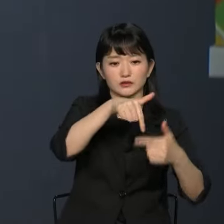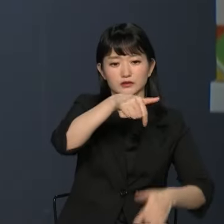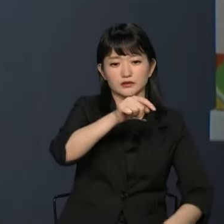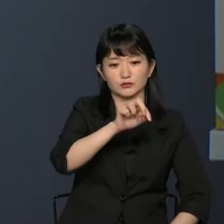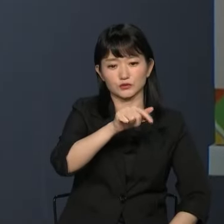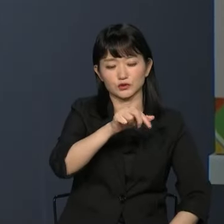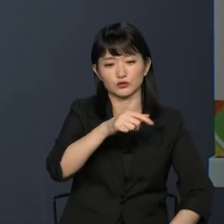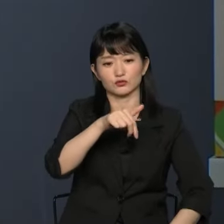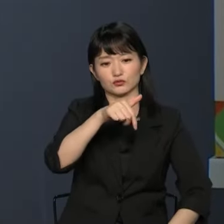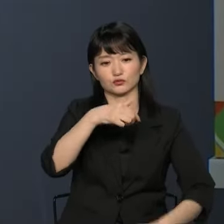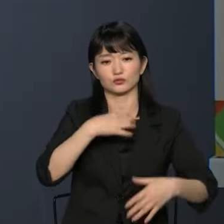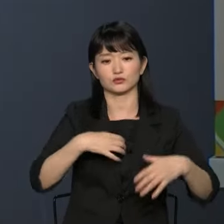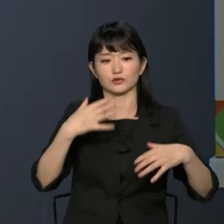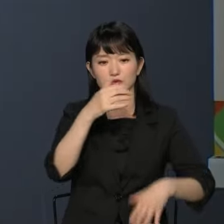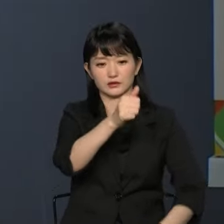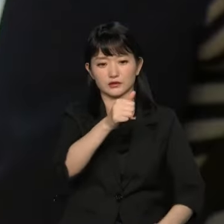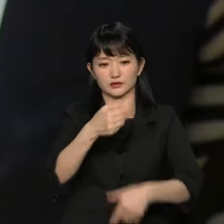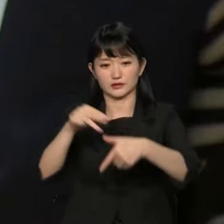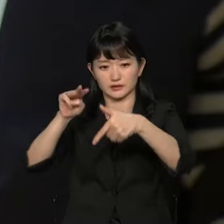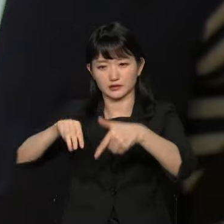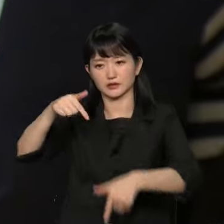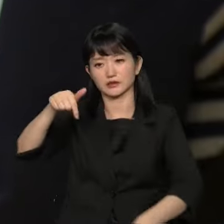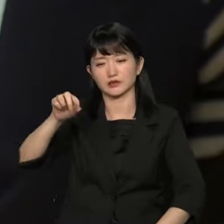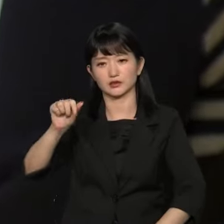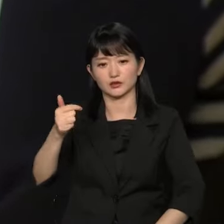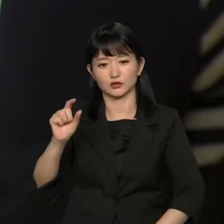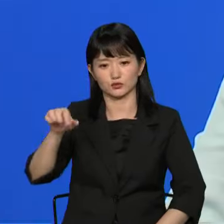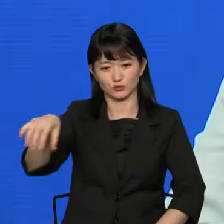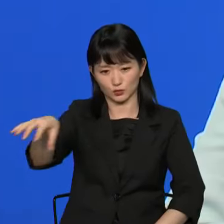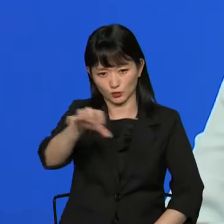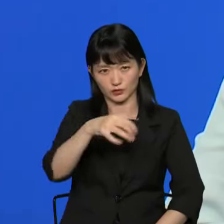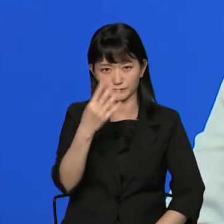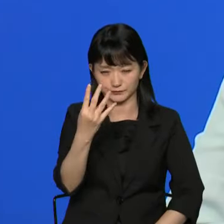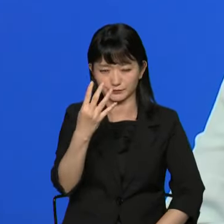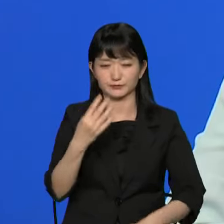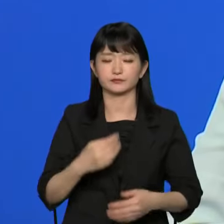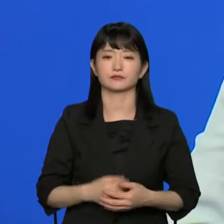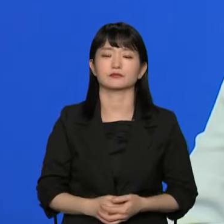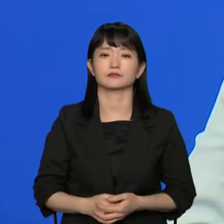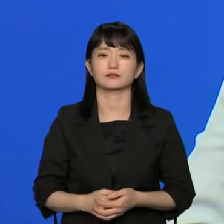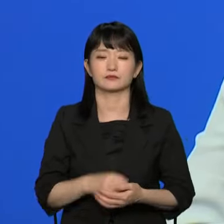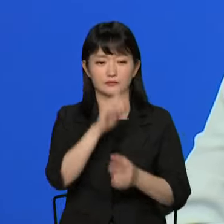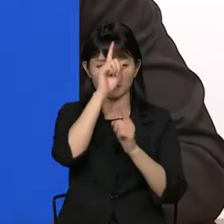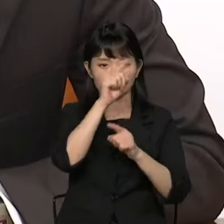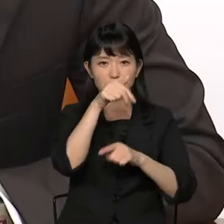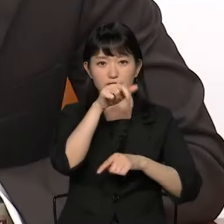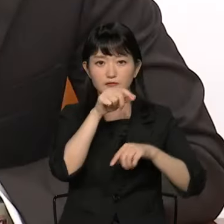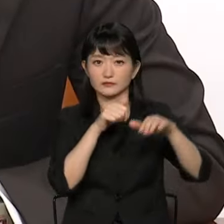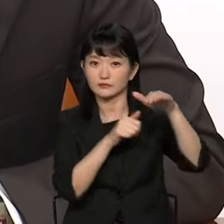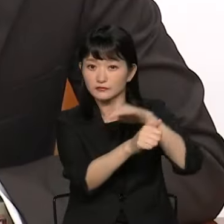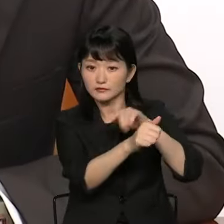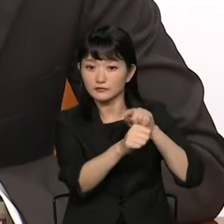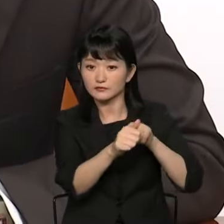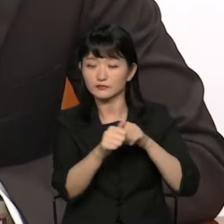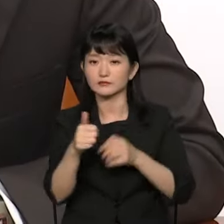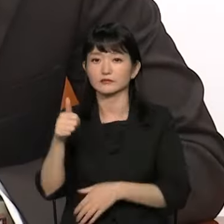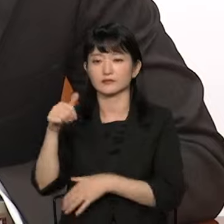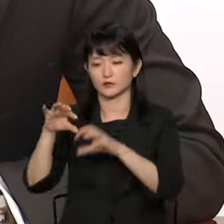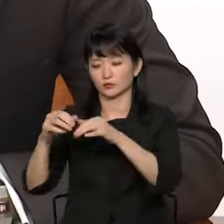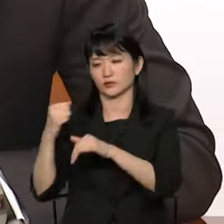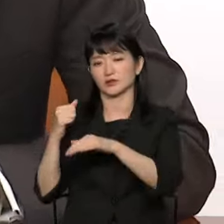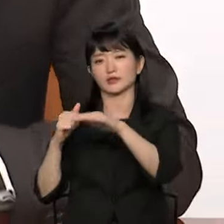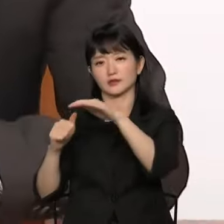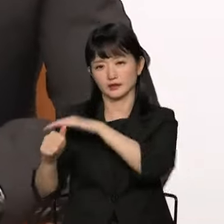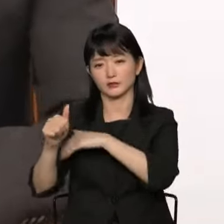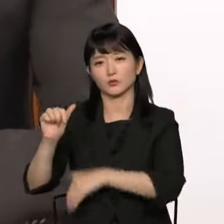강화군수, 전남 영광과 곡성 군수선거 네 곳에 불과합니다. 하지만 이재명 더불어민주당 대표와 한동훈 국민의힘